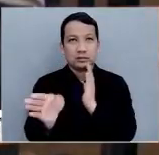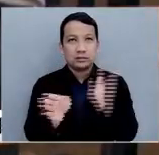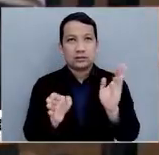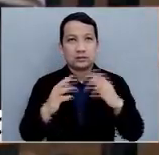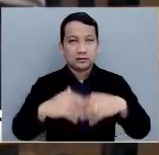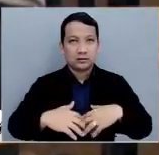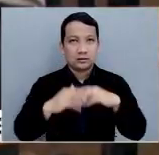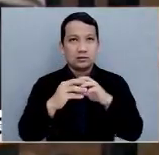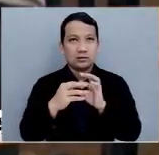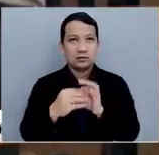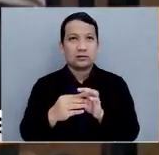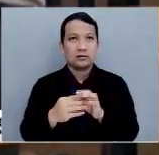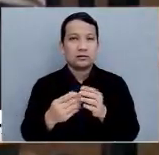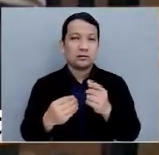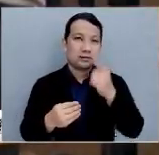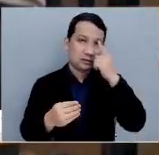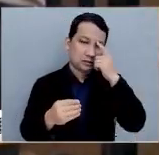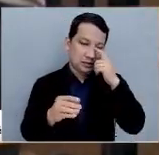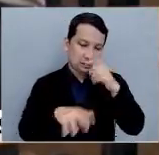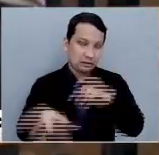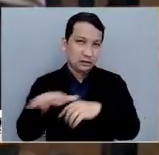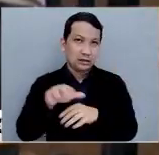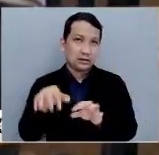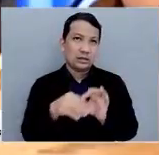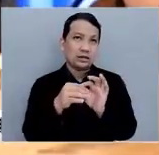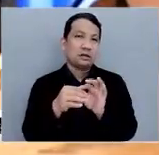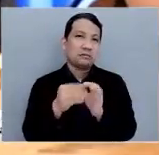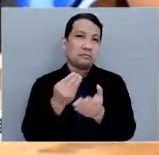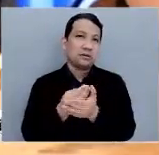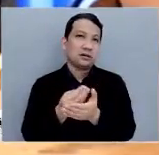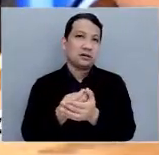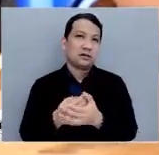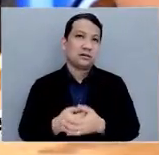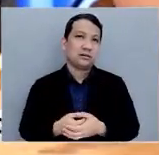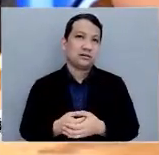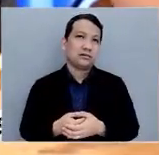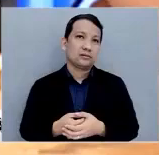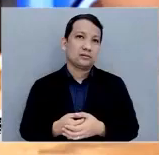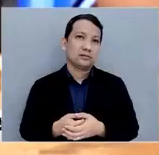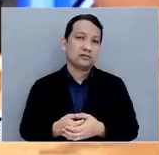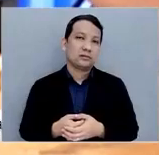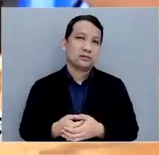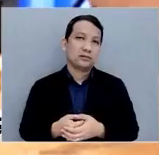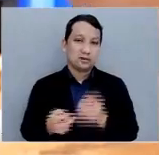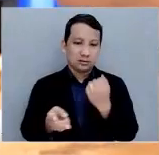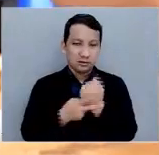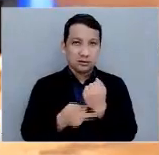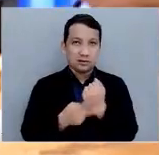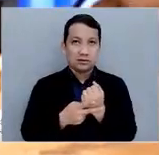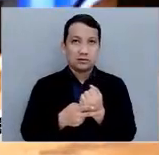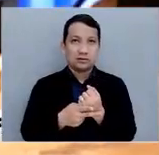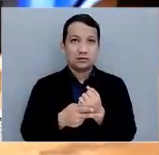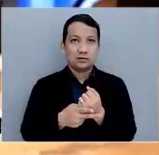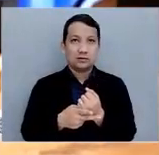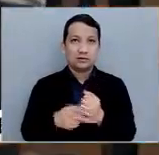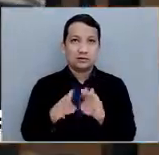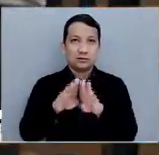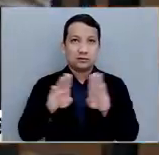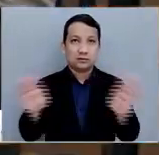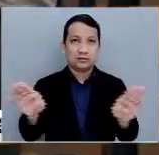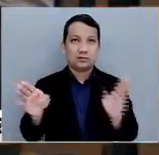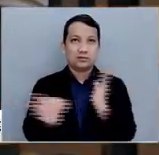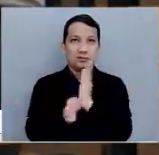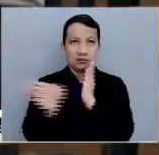ka na ba o ang ginagawa muna ay pinapaigot muna ang pera sa negosyo? Ginagawa ko sir, pag may ipon ako, nag-open ako ng